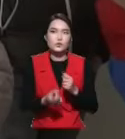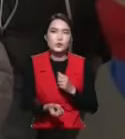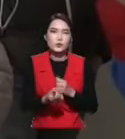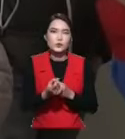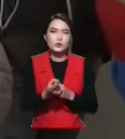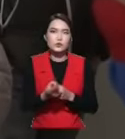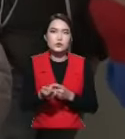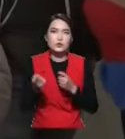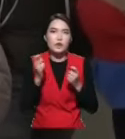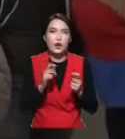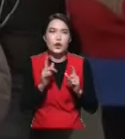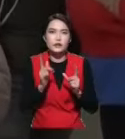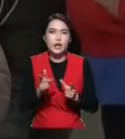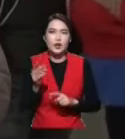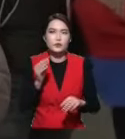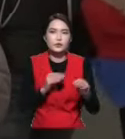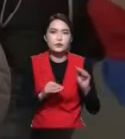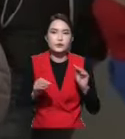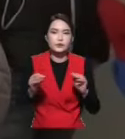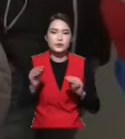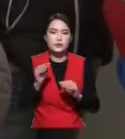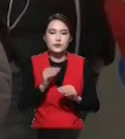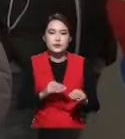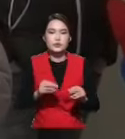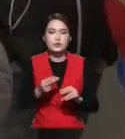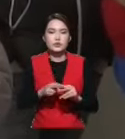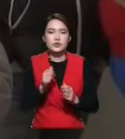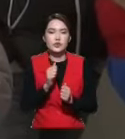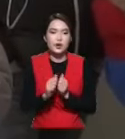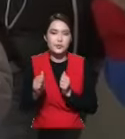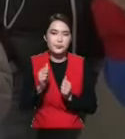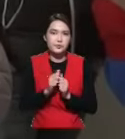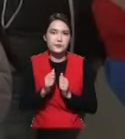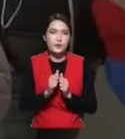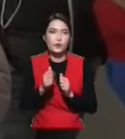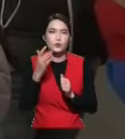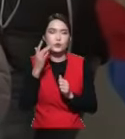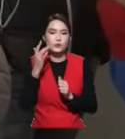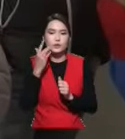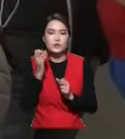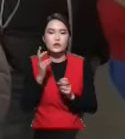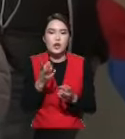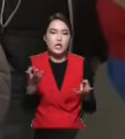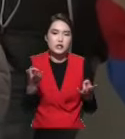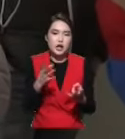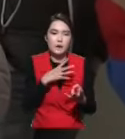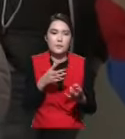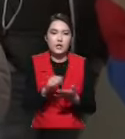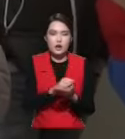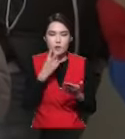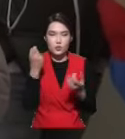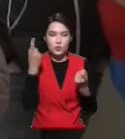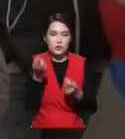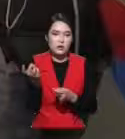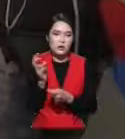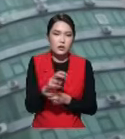3 месяца я находилась в Алмате, искала ее, она вообще меня в игнор загнала. Фонд пошла, фонд вообще ее знать